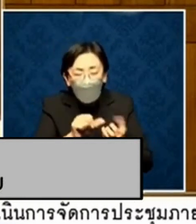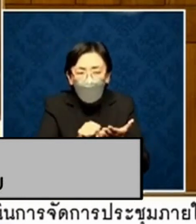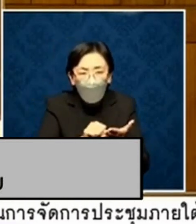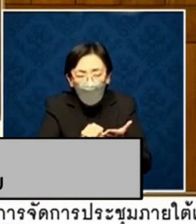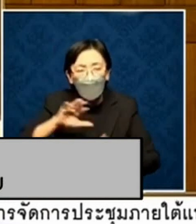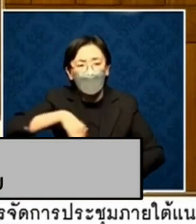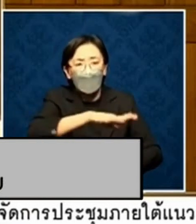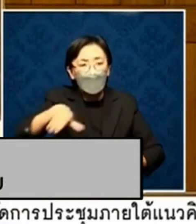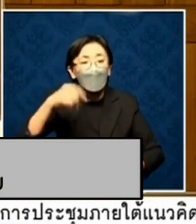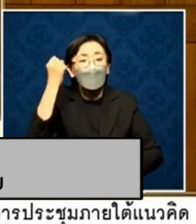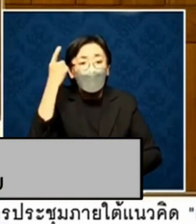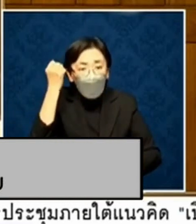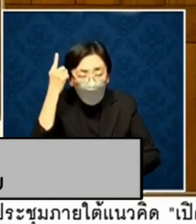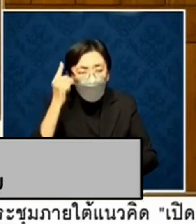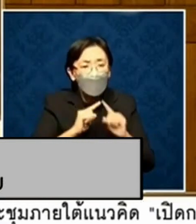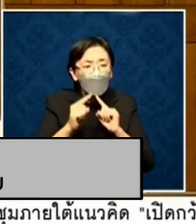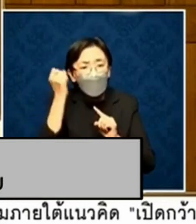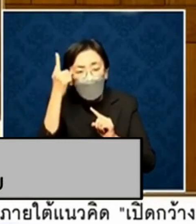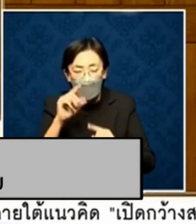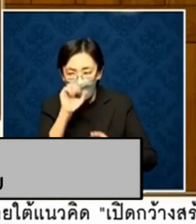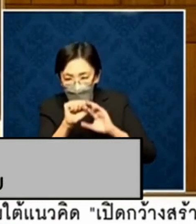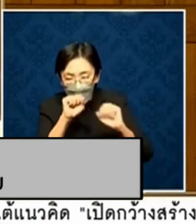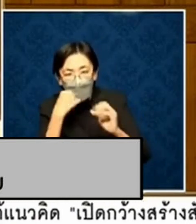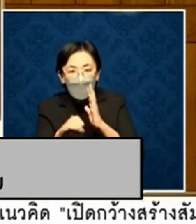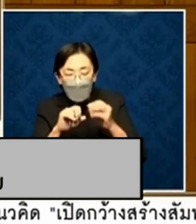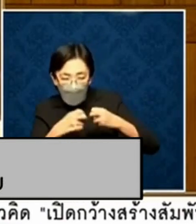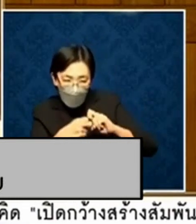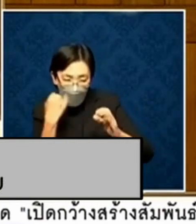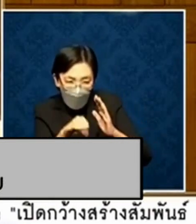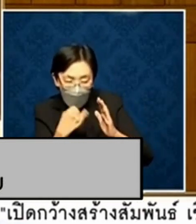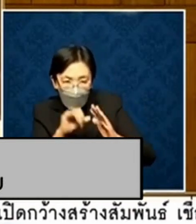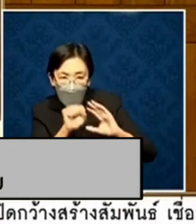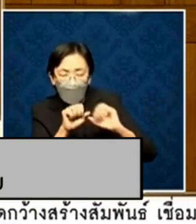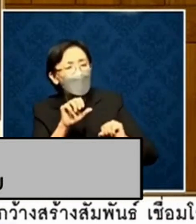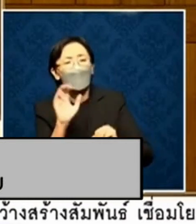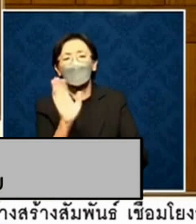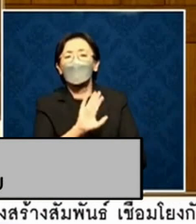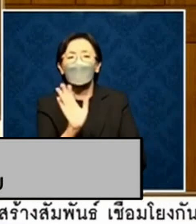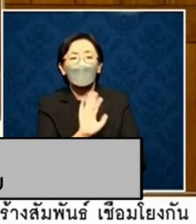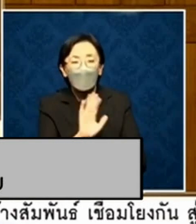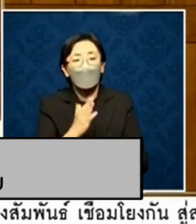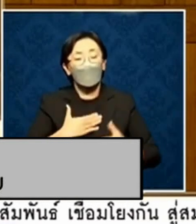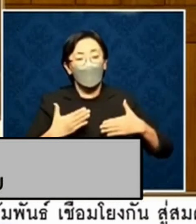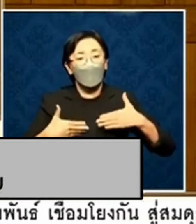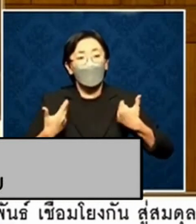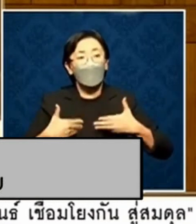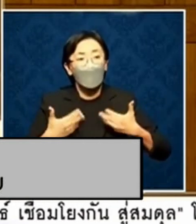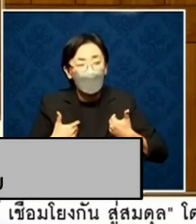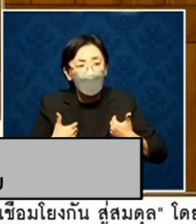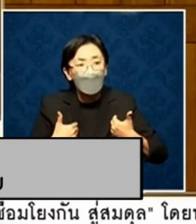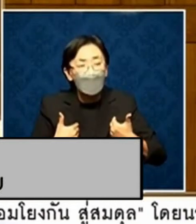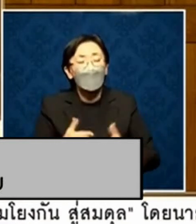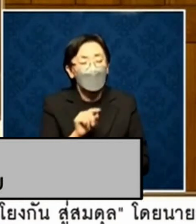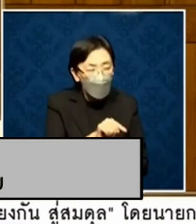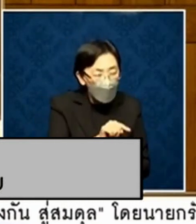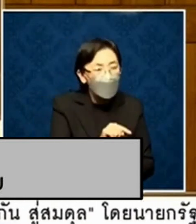ะเข้าใจซึ่งกันและกันในสภามิใช่จับจ้องในทุกประเด็นแห่งปัญหาเพื่อผลประโยชน์อะไรก็แล้วแต่ผมดีใจนะครับที่ฟังทั้งสองฝ่ายพู